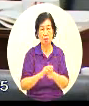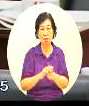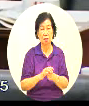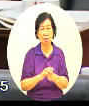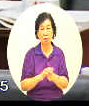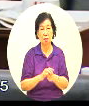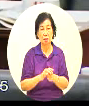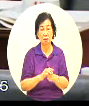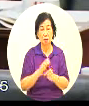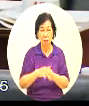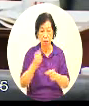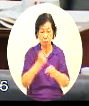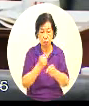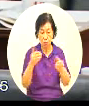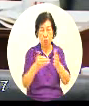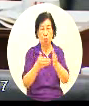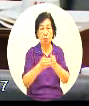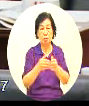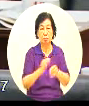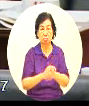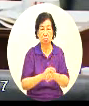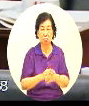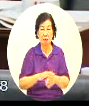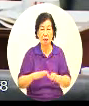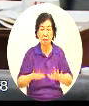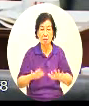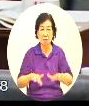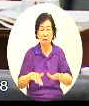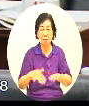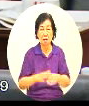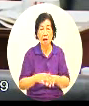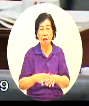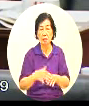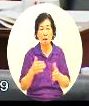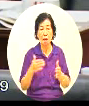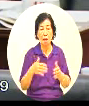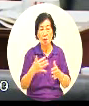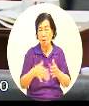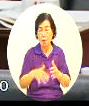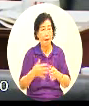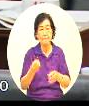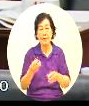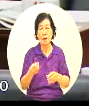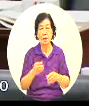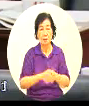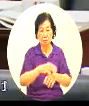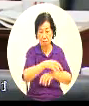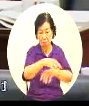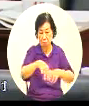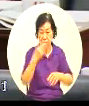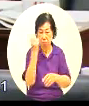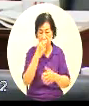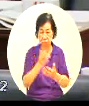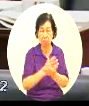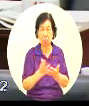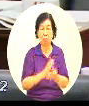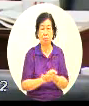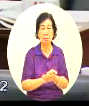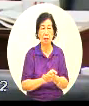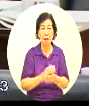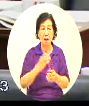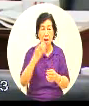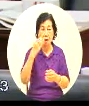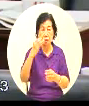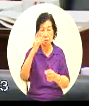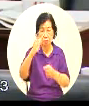一百零六年个，伊个要完工啊，到今也无叮当哈。哎，还是一直在还贫呢。这是民国96年就已经决